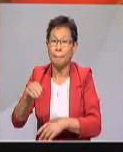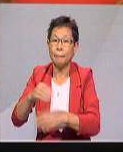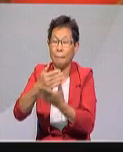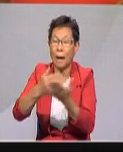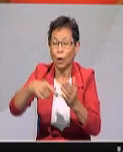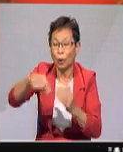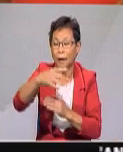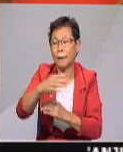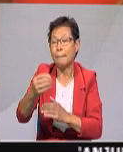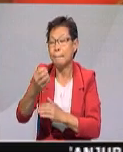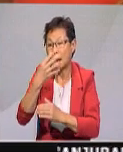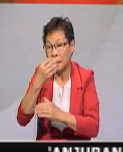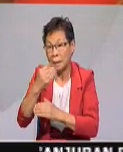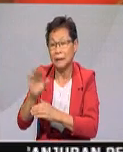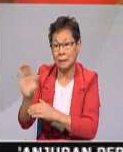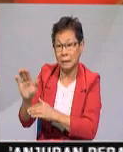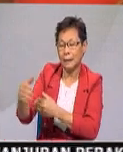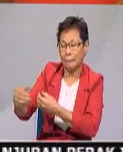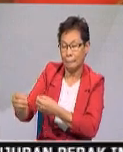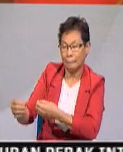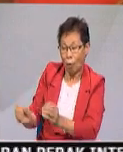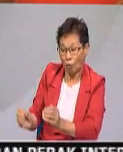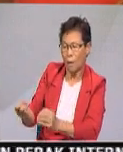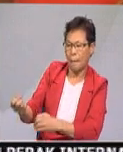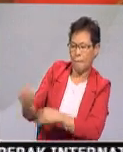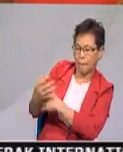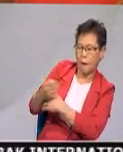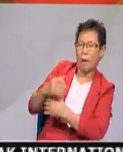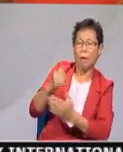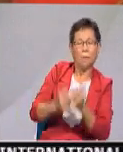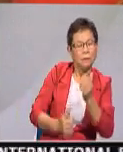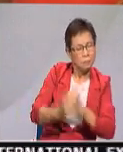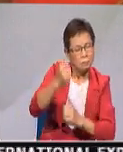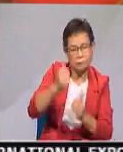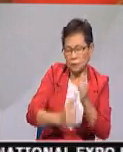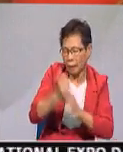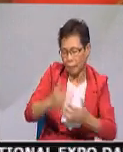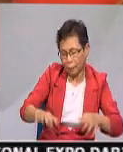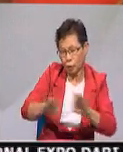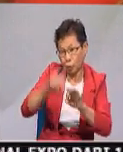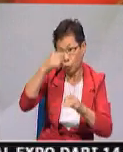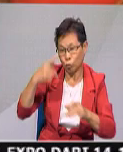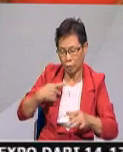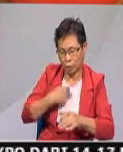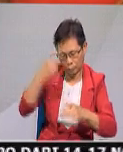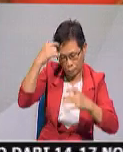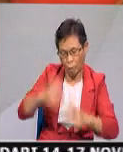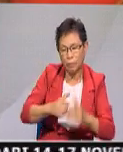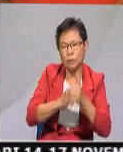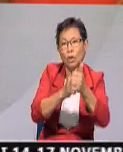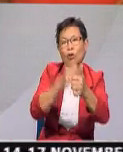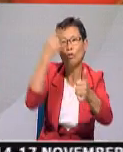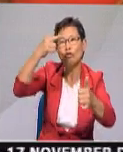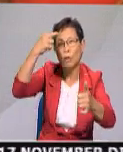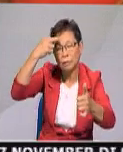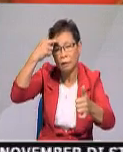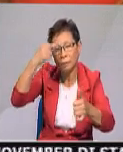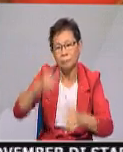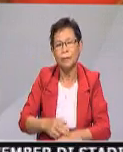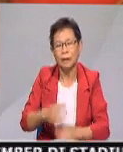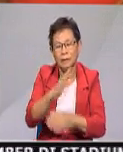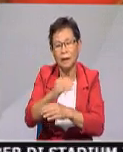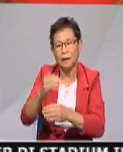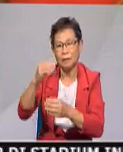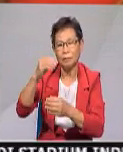semua maklumat-maklumat yang sangat penting untuk kita membuat keputusan. Keputusan kita mesti berdasarkan fakta, berdasarkan maklumat,